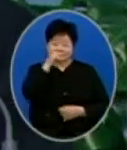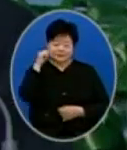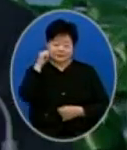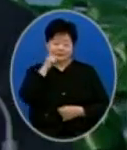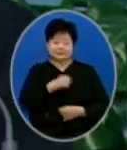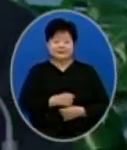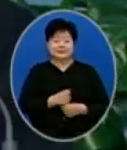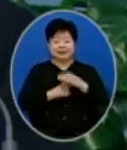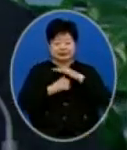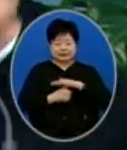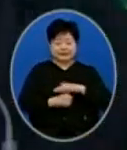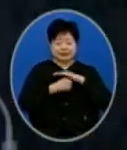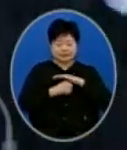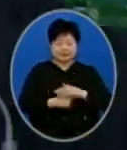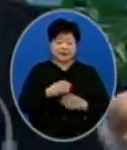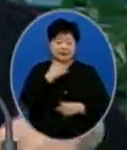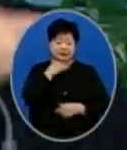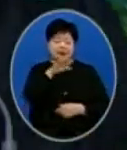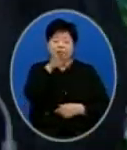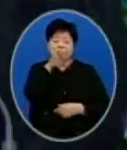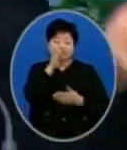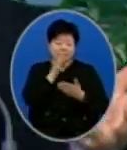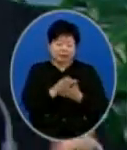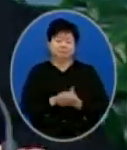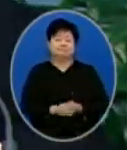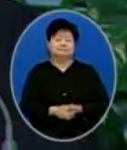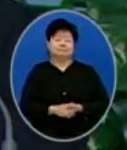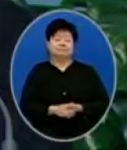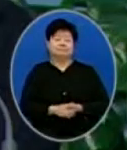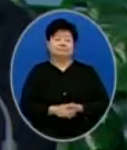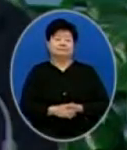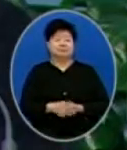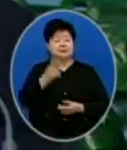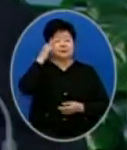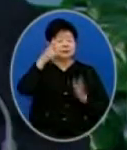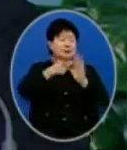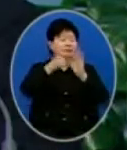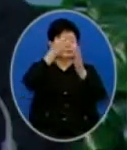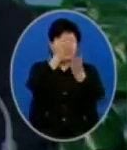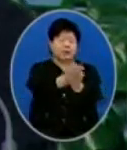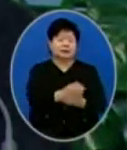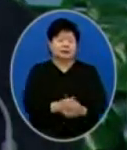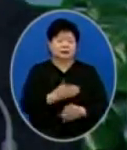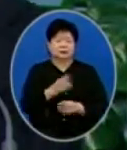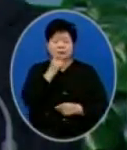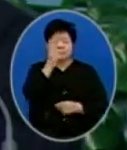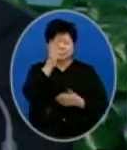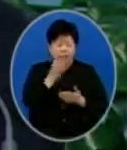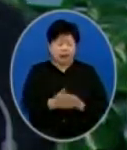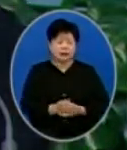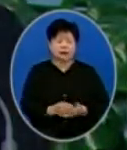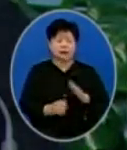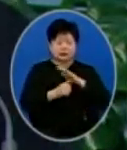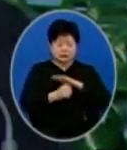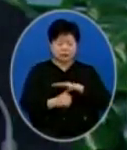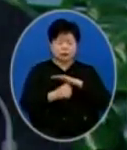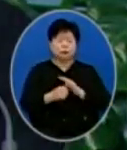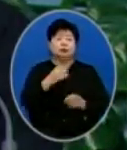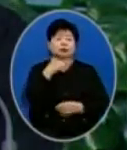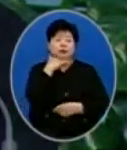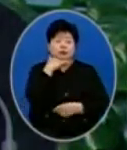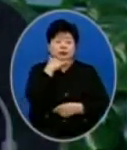기다리라 무슨 말씀입니까 원망하지 말고 불평하지 말고 부정적인 얘기하지 말고 남 얘기하지 말고 참고